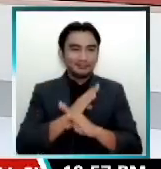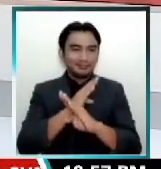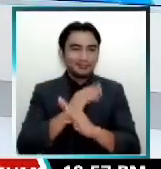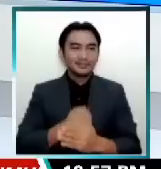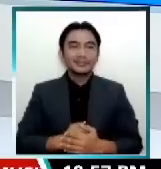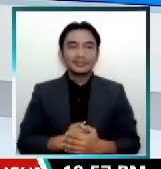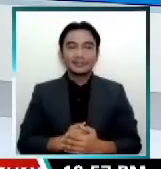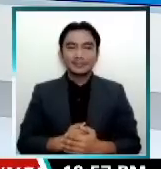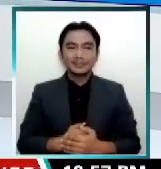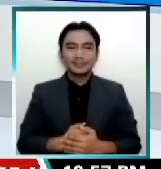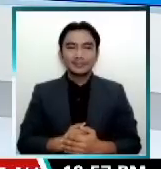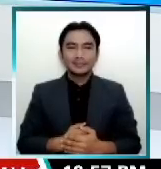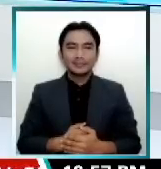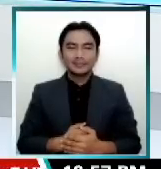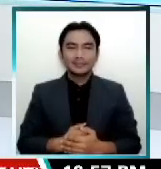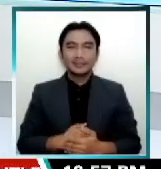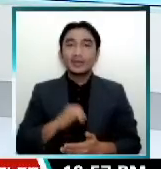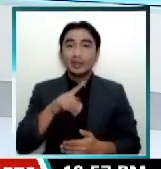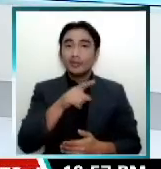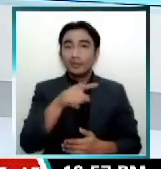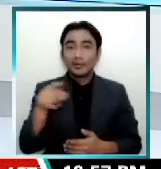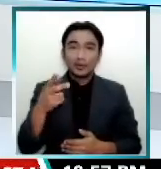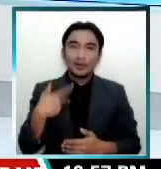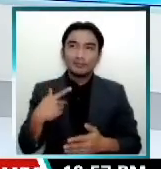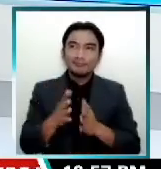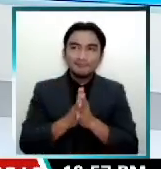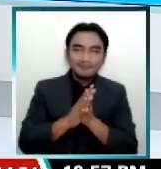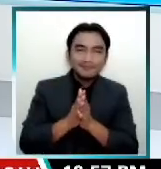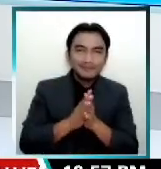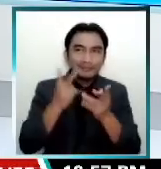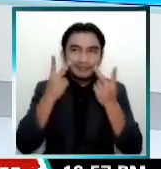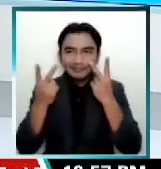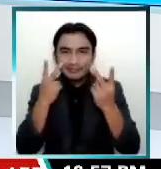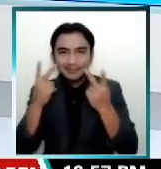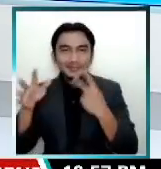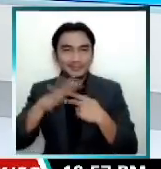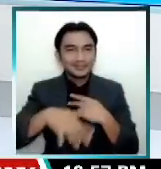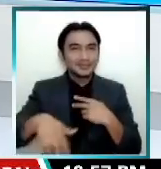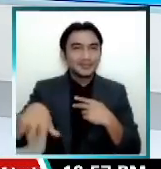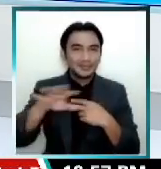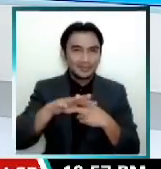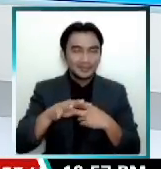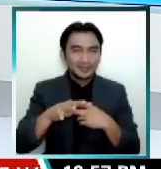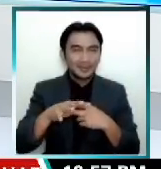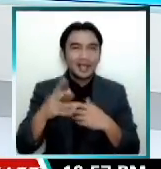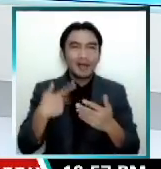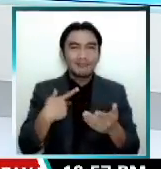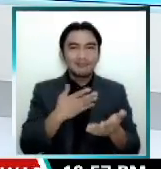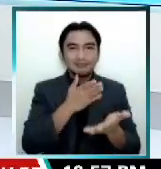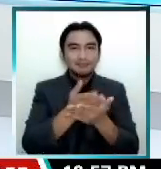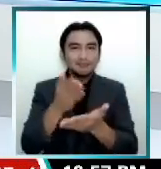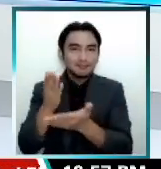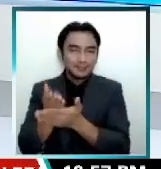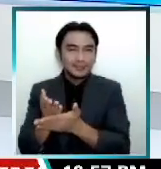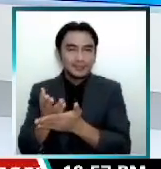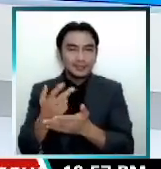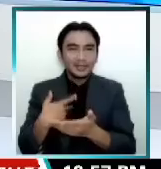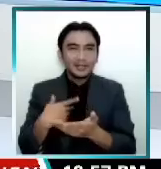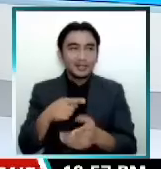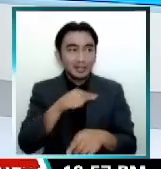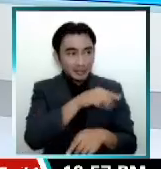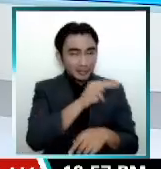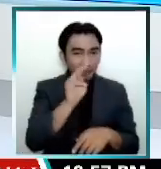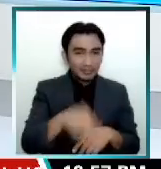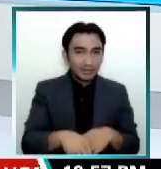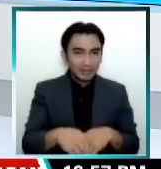Kung busog na mga mata sa ganda ng mga Christmas pasyalan sa Metro Manila, bakit hindi natin tapusin ang gala sa